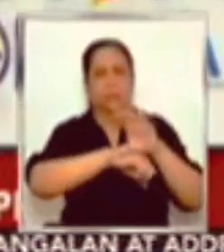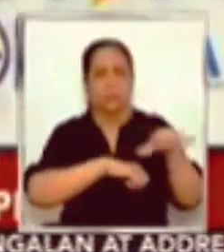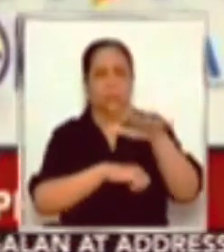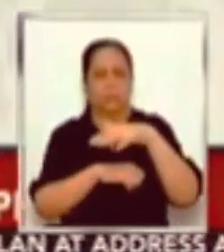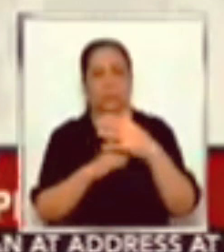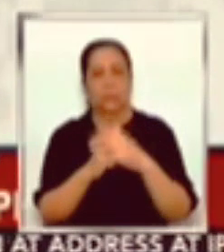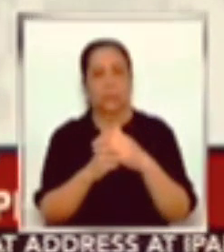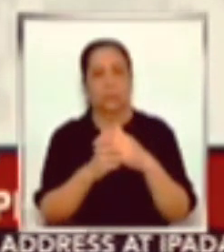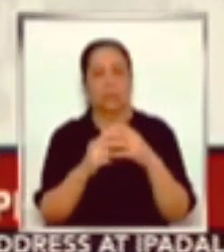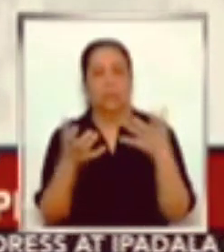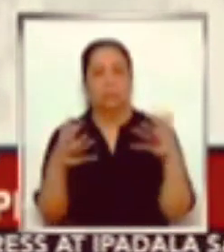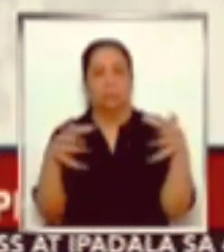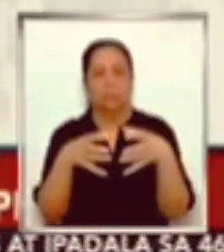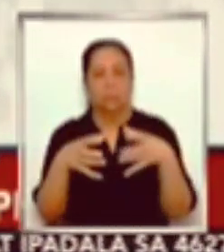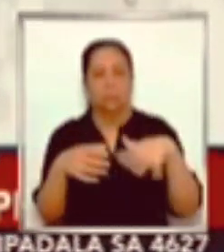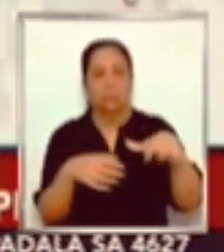League